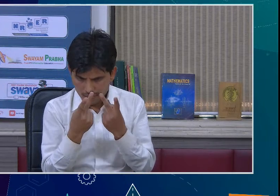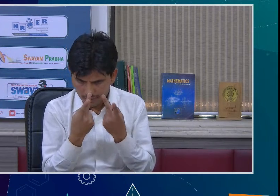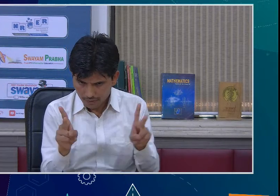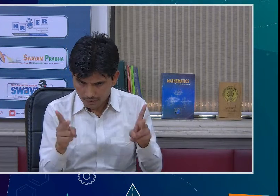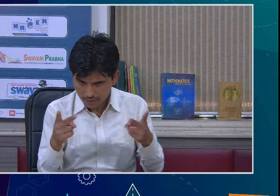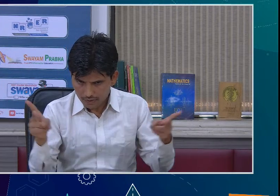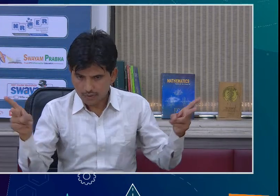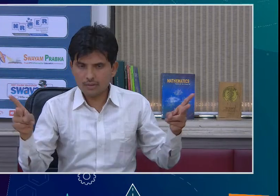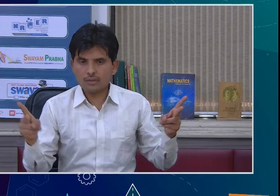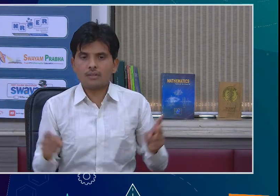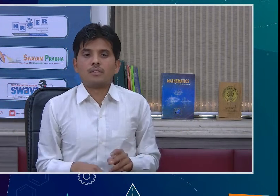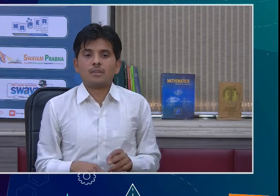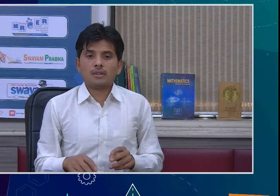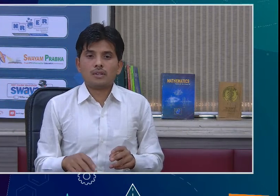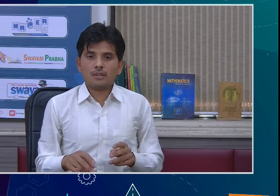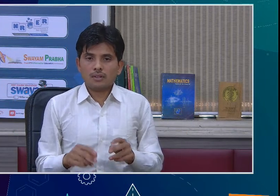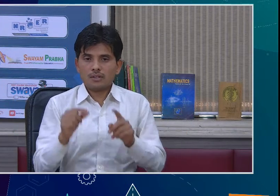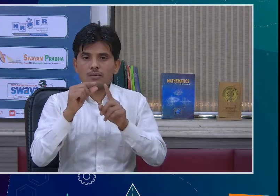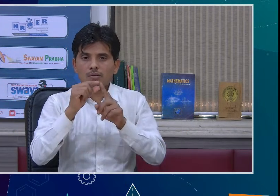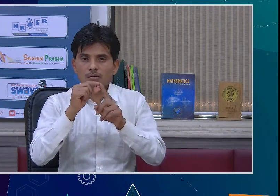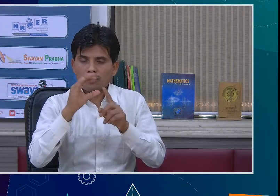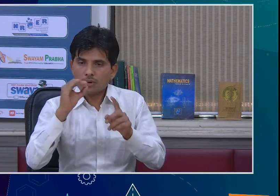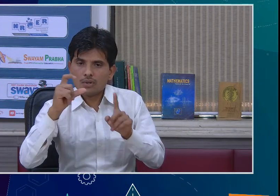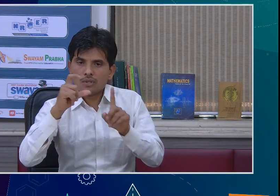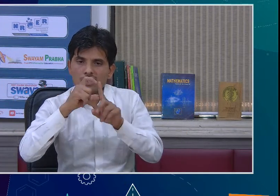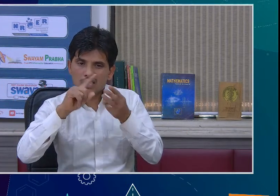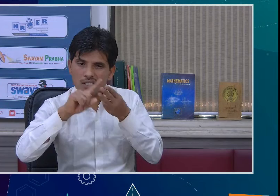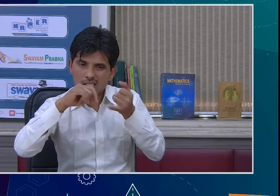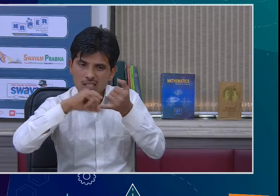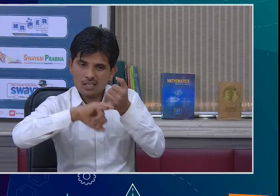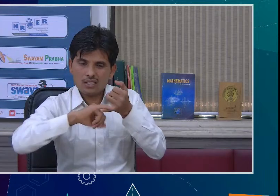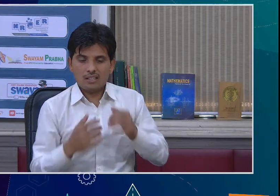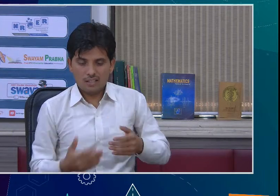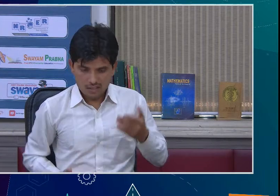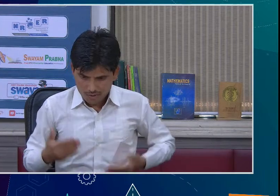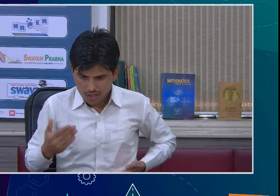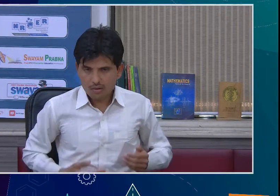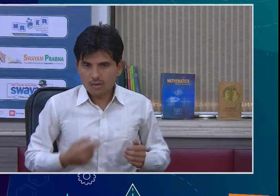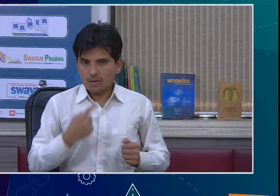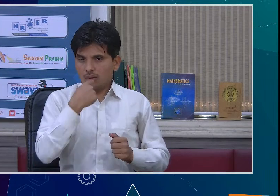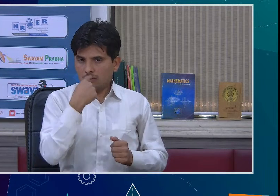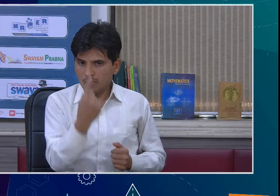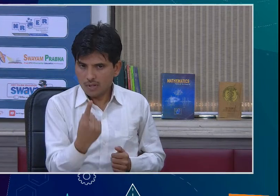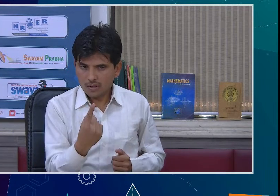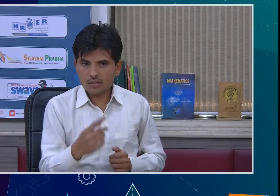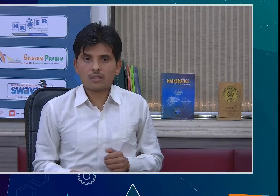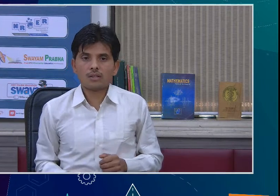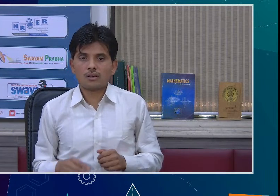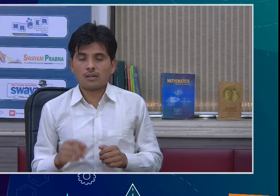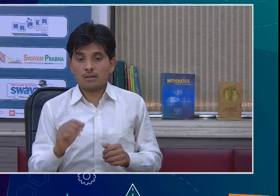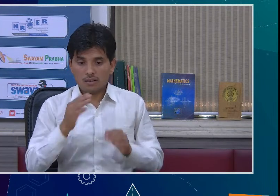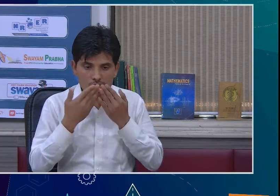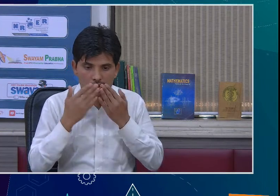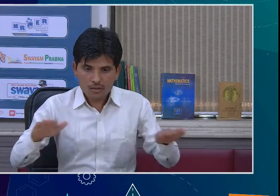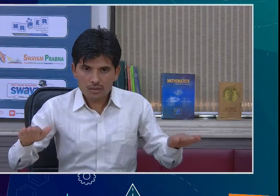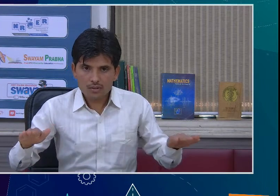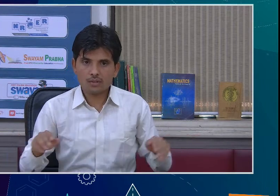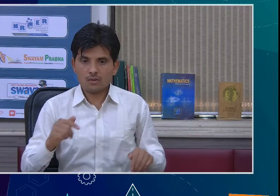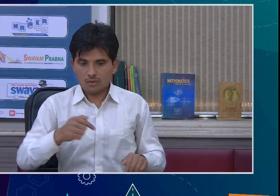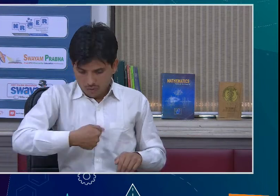डिफरेंसेस और इनके प्रॉपर्टीज, ये किस तरह से बिहेव करते हैं, और बच्चे अपने आप को